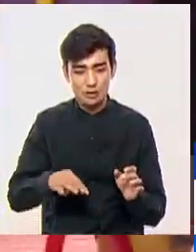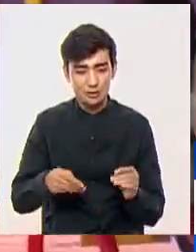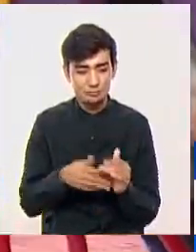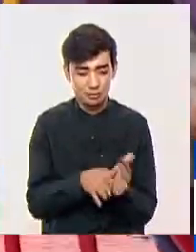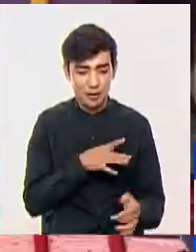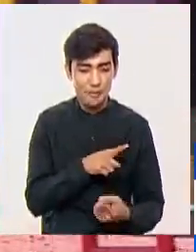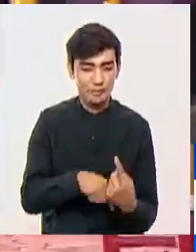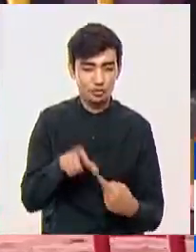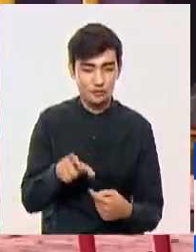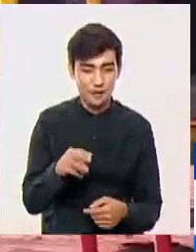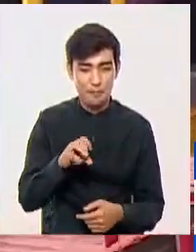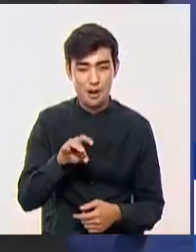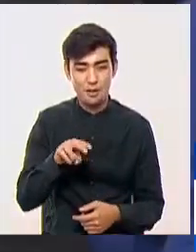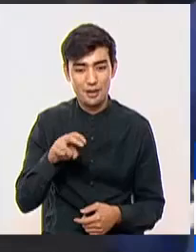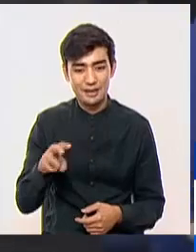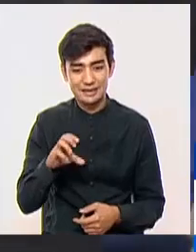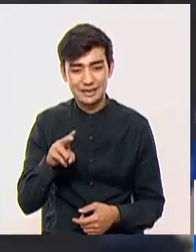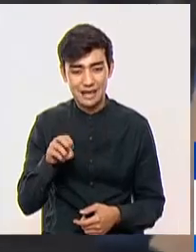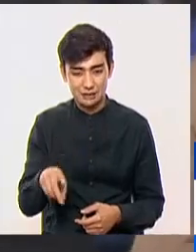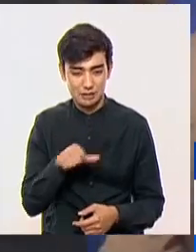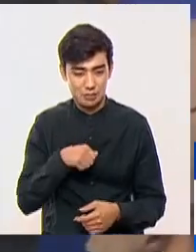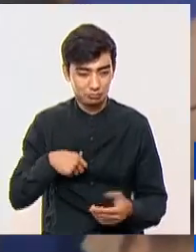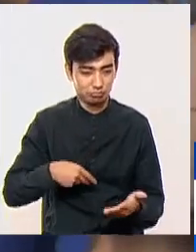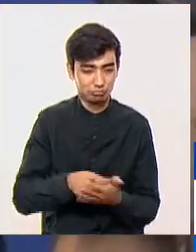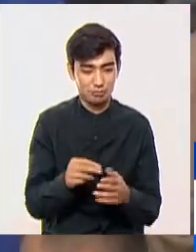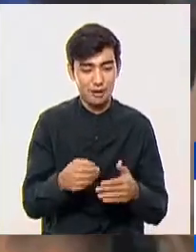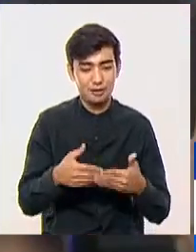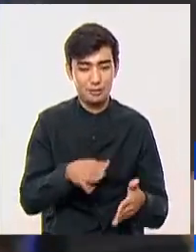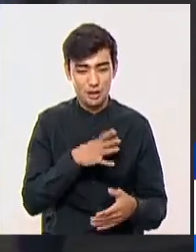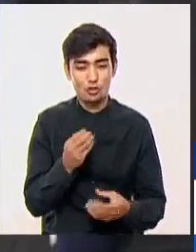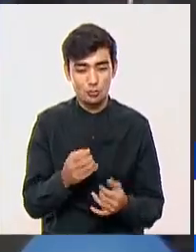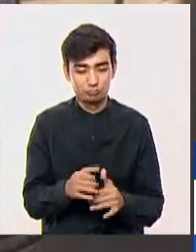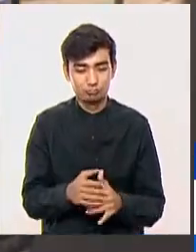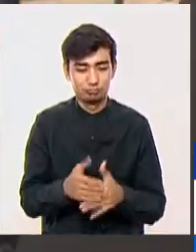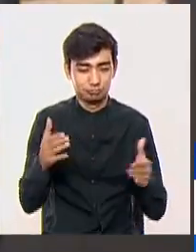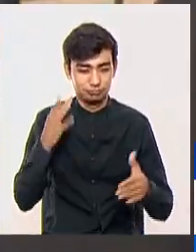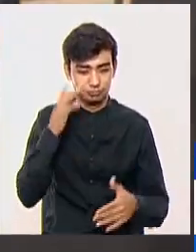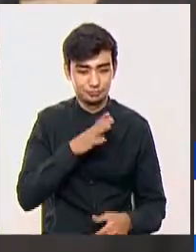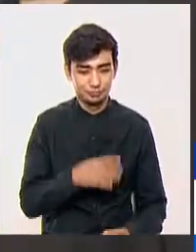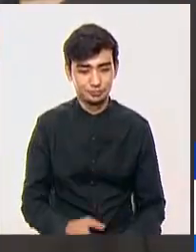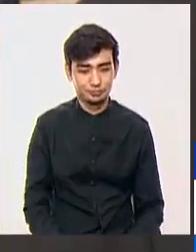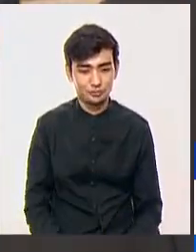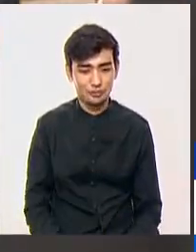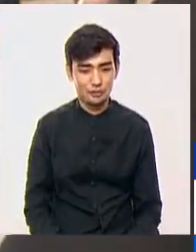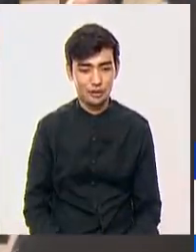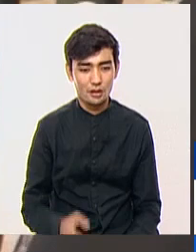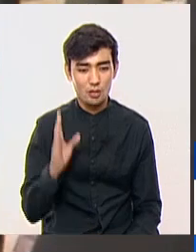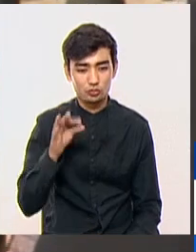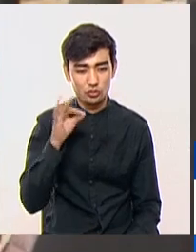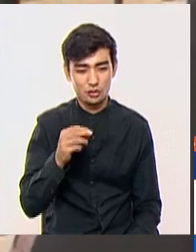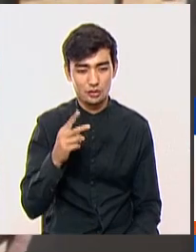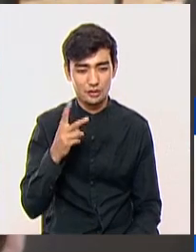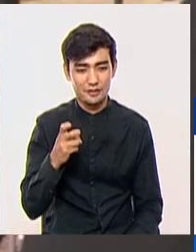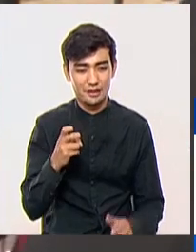қаражатына ашқан кәсіпкер Марлен Сқақов алдағы уақытта демалыс орнын кеңейтетінін айтады. Болашақта әлі 290